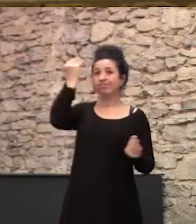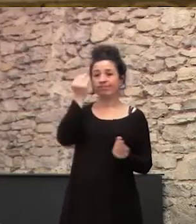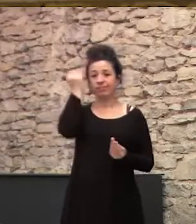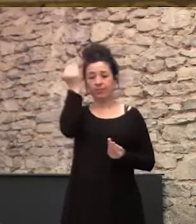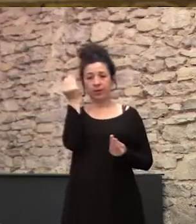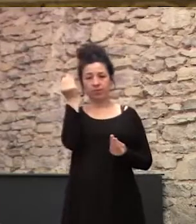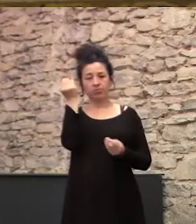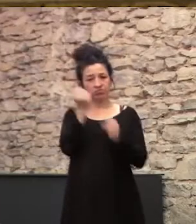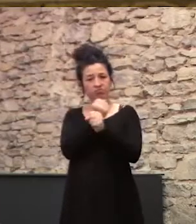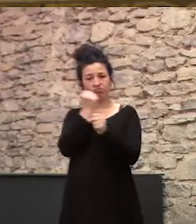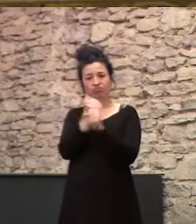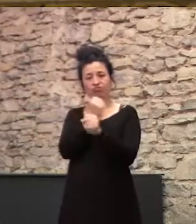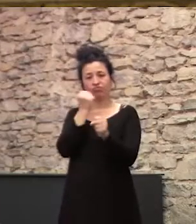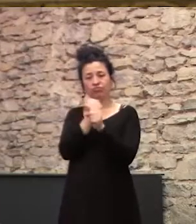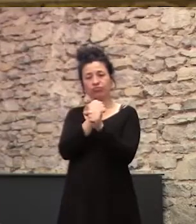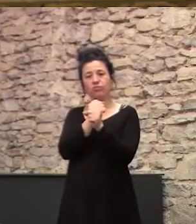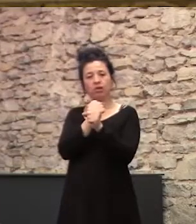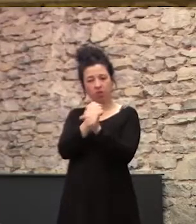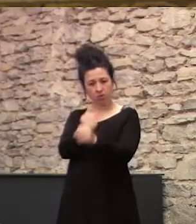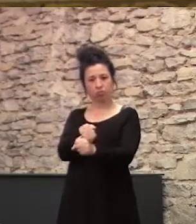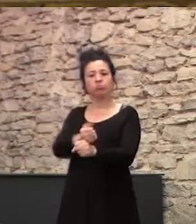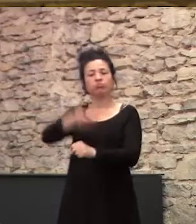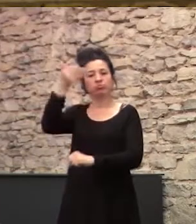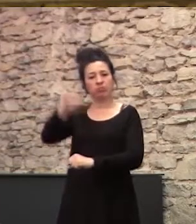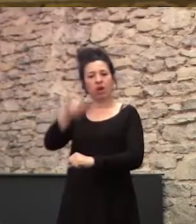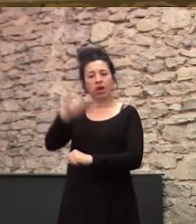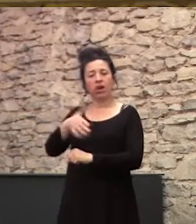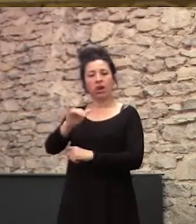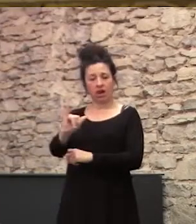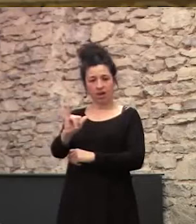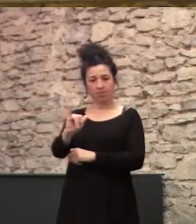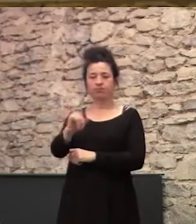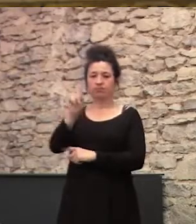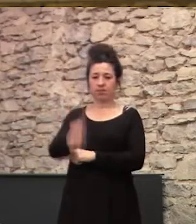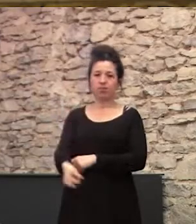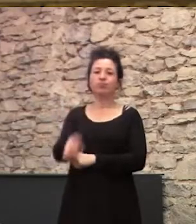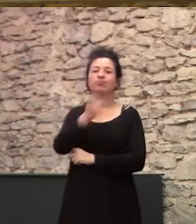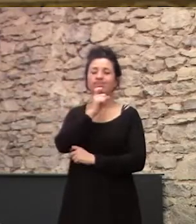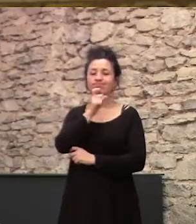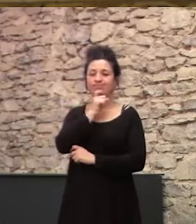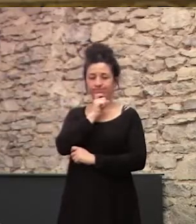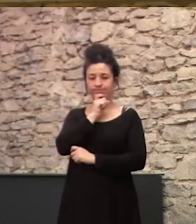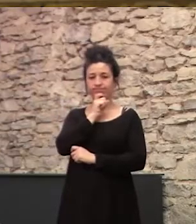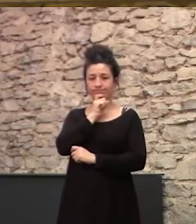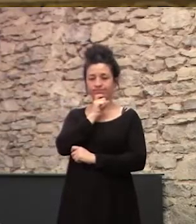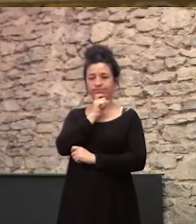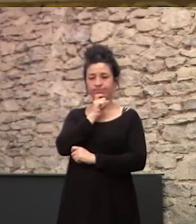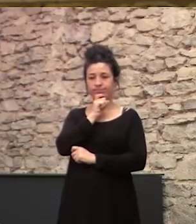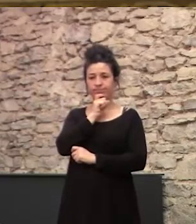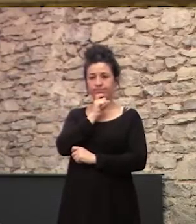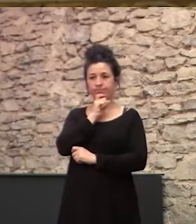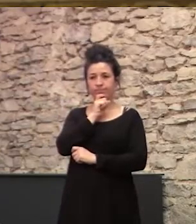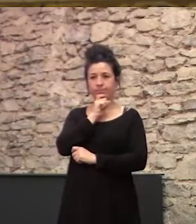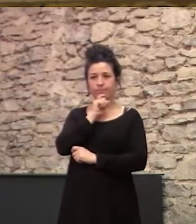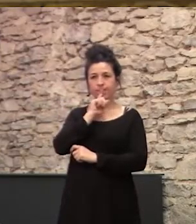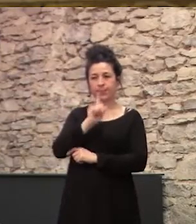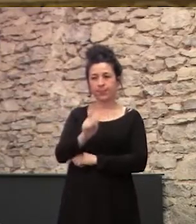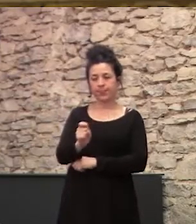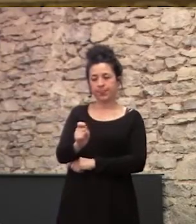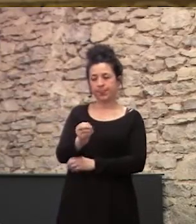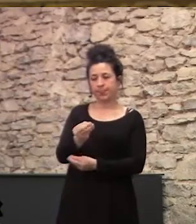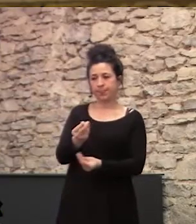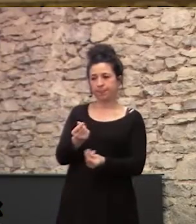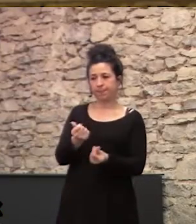badago lan ondi bat eta, eta zaila. Baina bai, irutzait baita ere